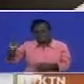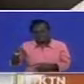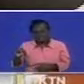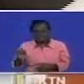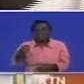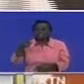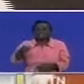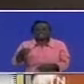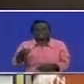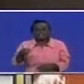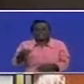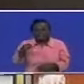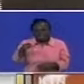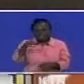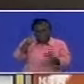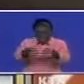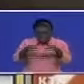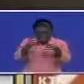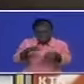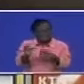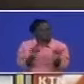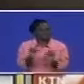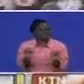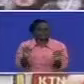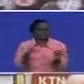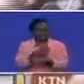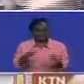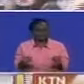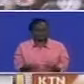This is cannot dig the ground and cannot plant.